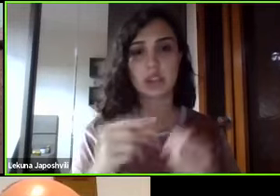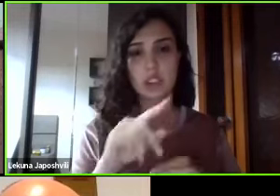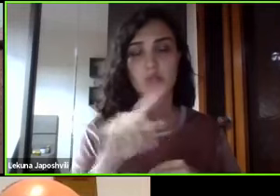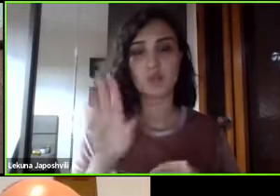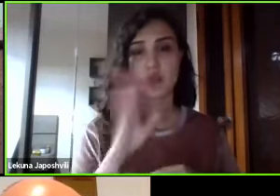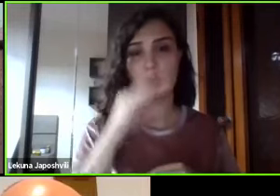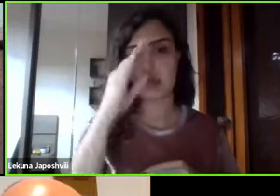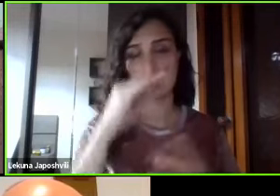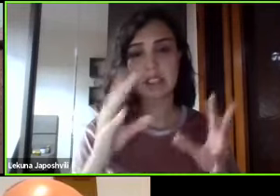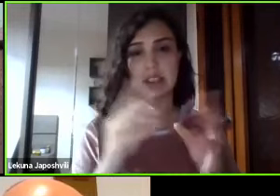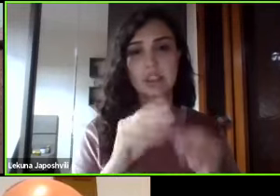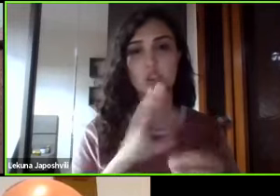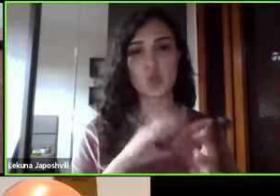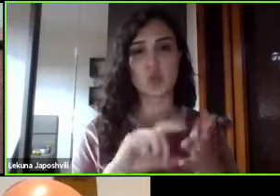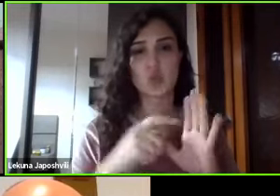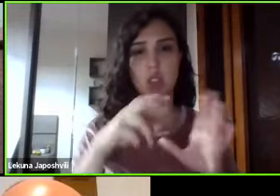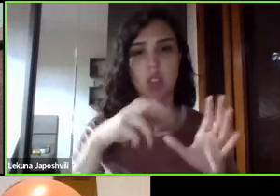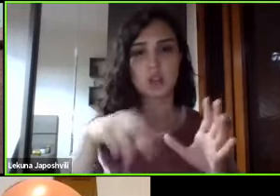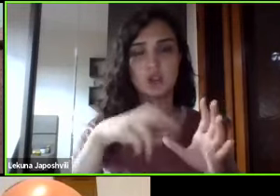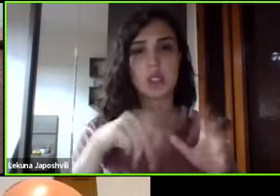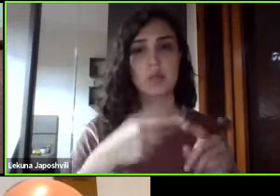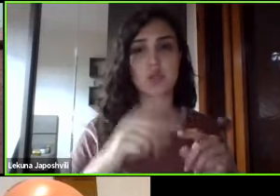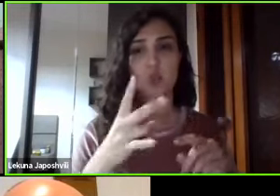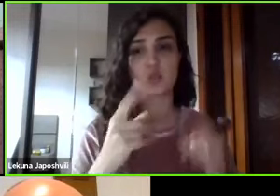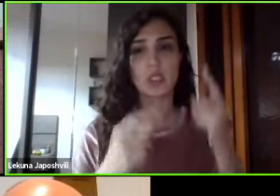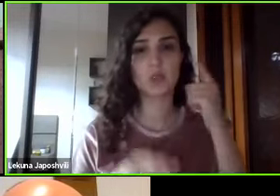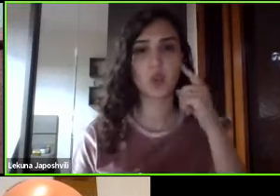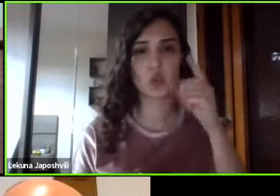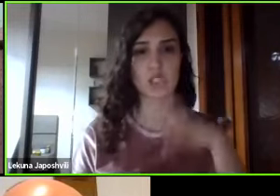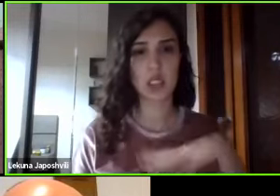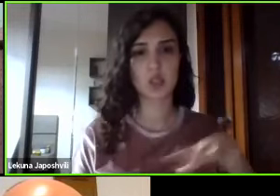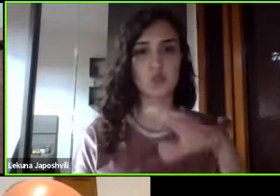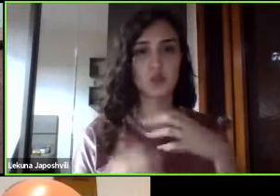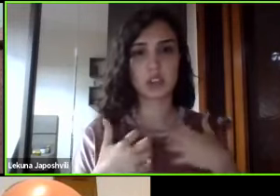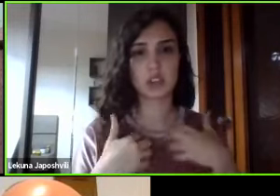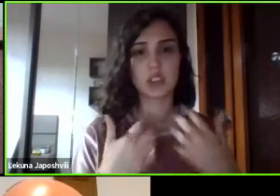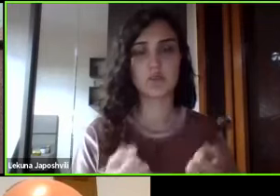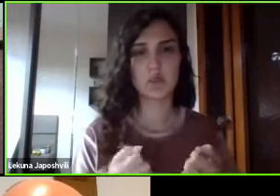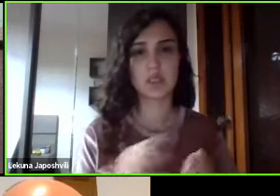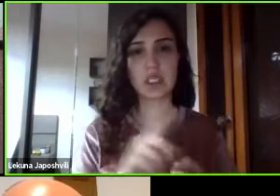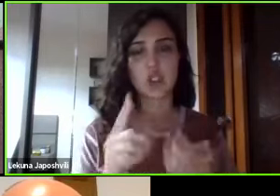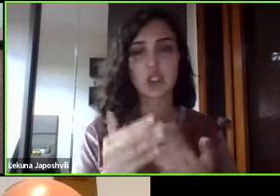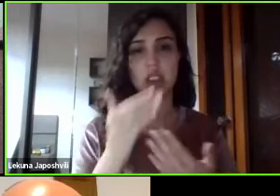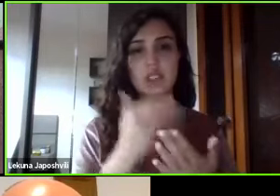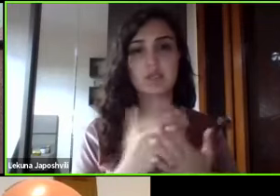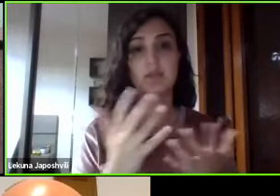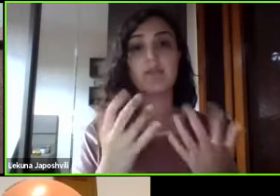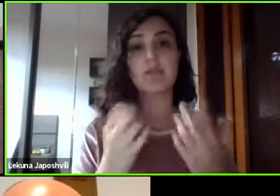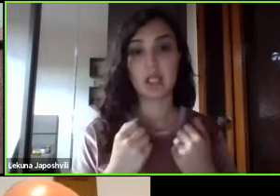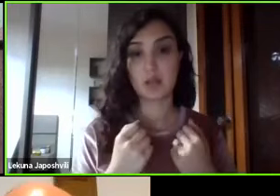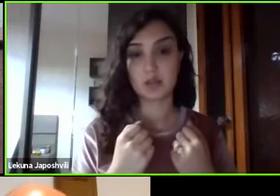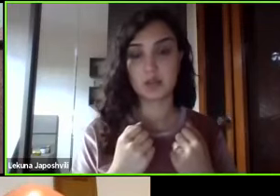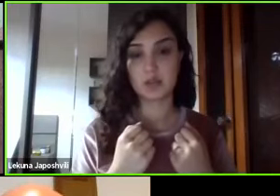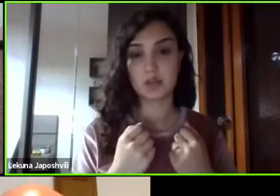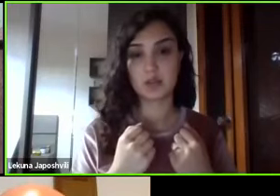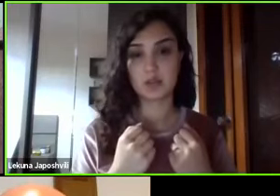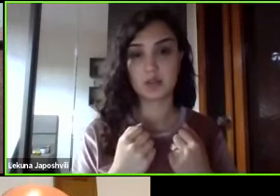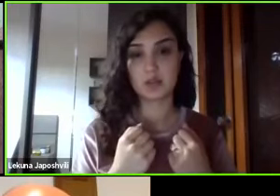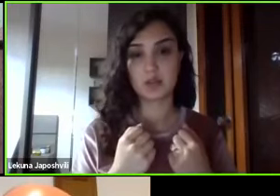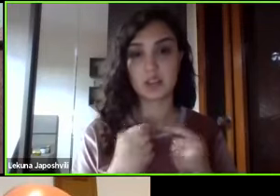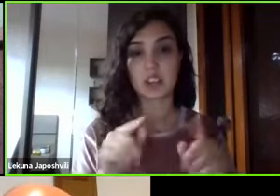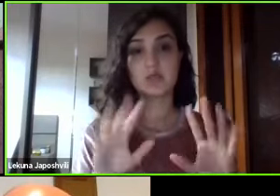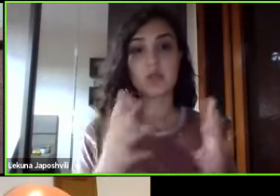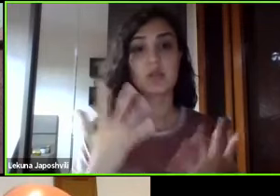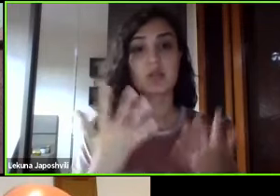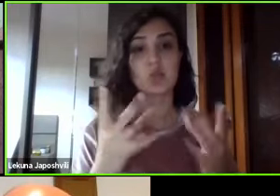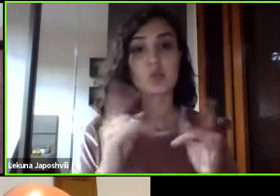მშობლებთან ერთად იყოს ოთახში. ამაზე ხომ უნდა იფიქროს საქართველოს ჯანდაცვამ, ანუ რა შედეგს მივიღებთ იმ შემთხვევაში, თუ